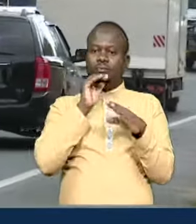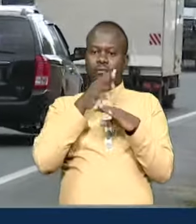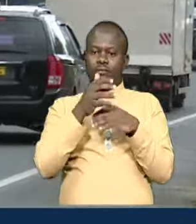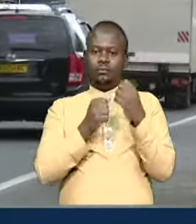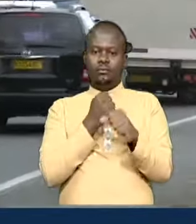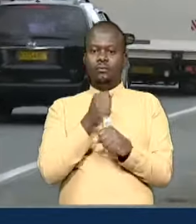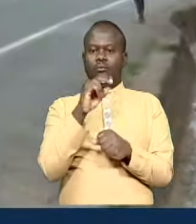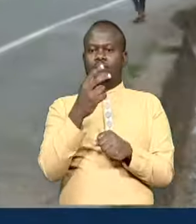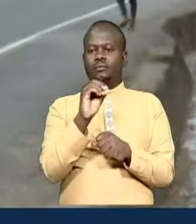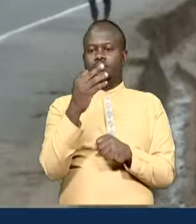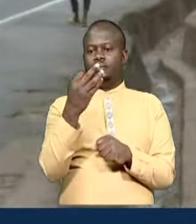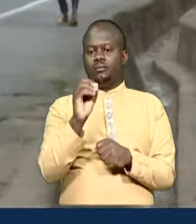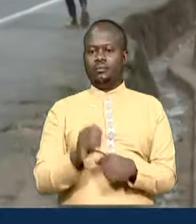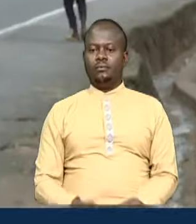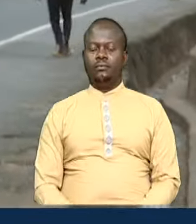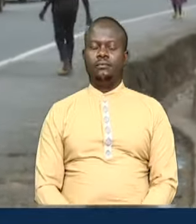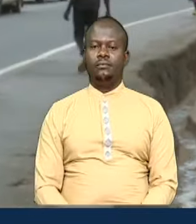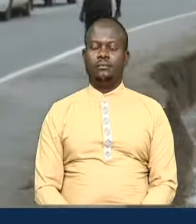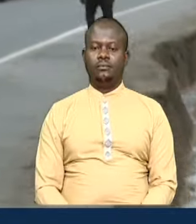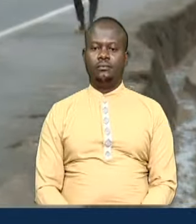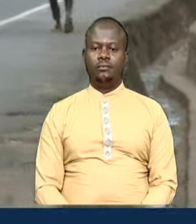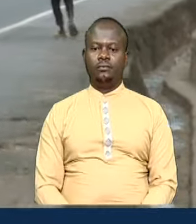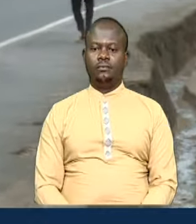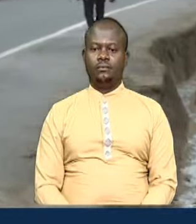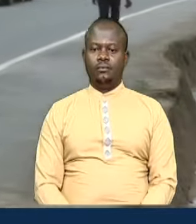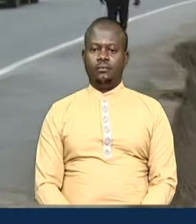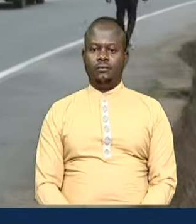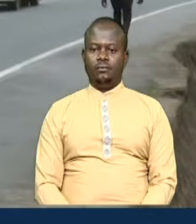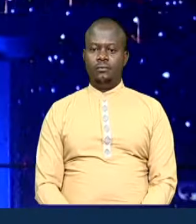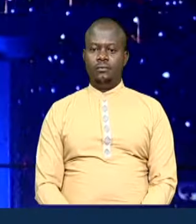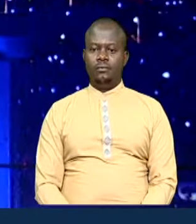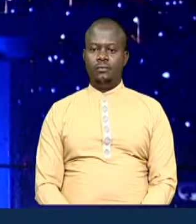2030. Kwizera Bosco mu mujyi wa Kigali.